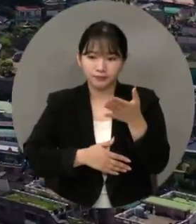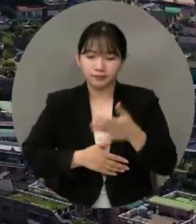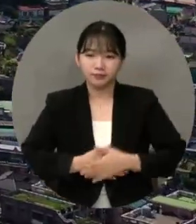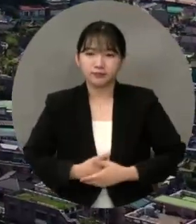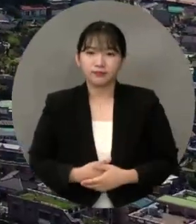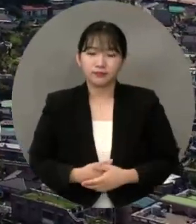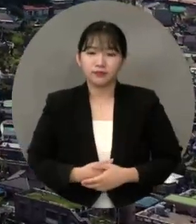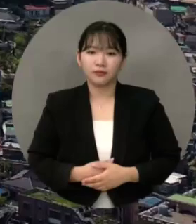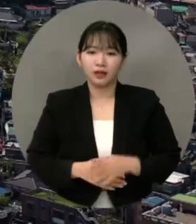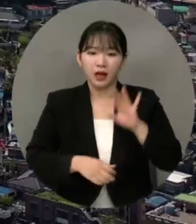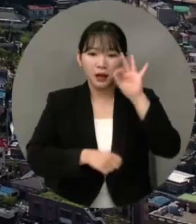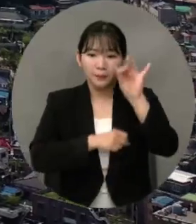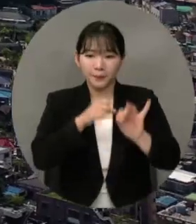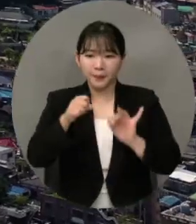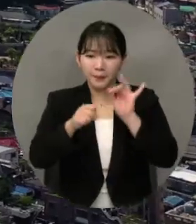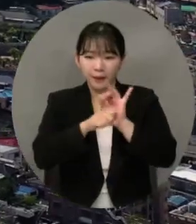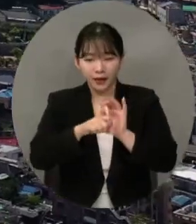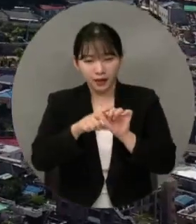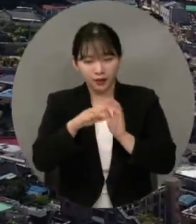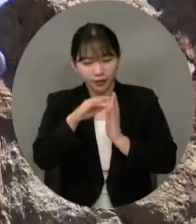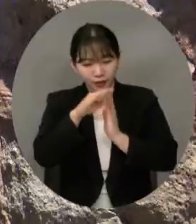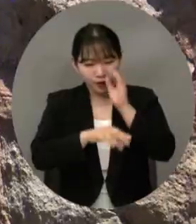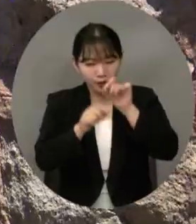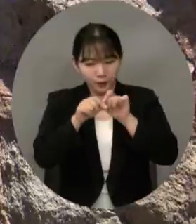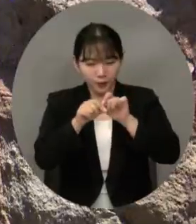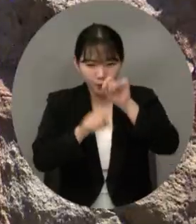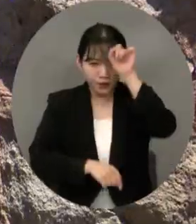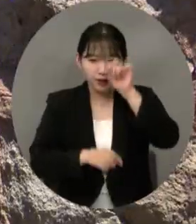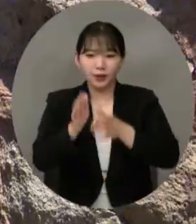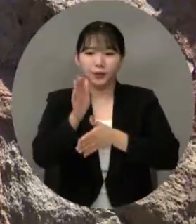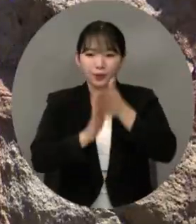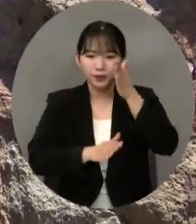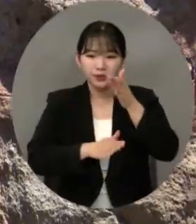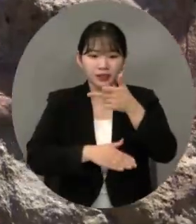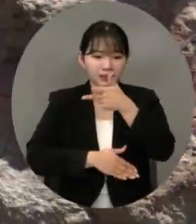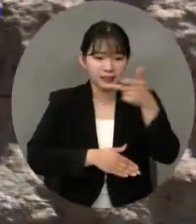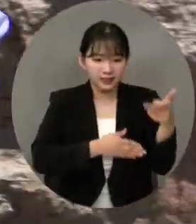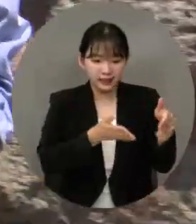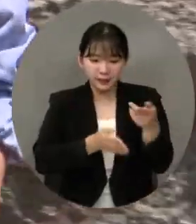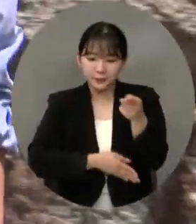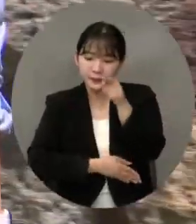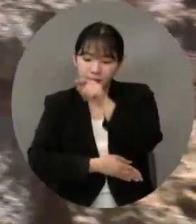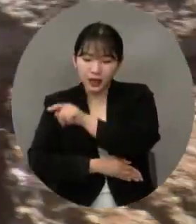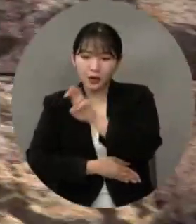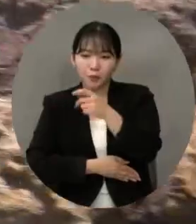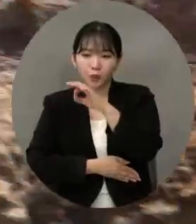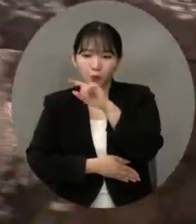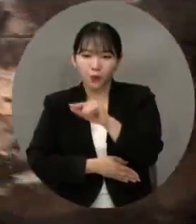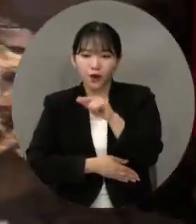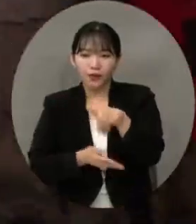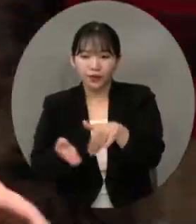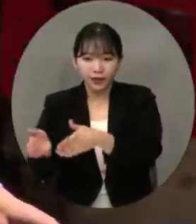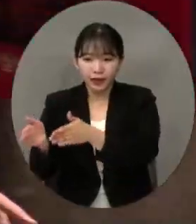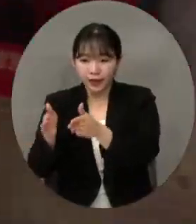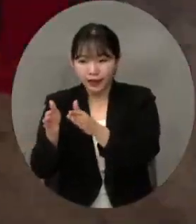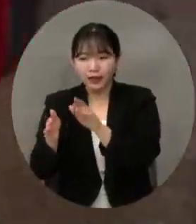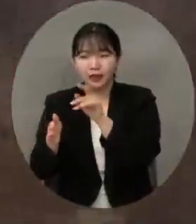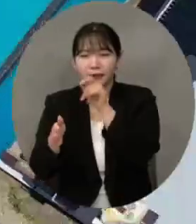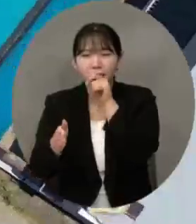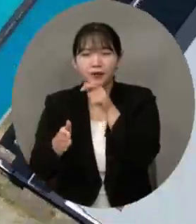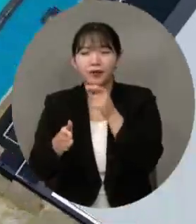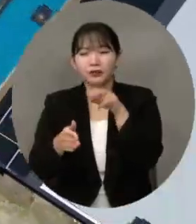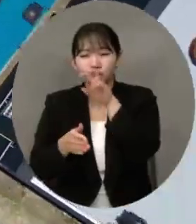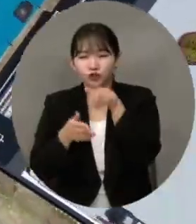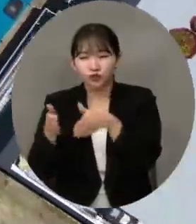개항 한 세기를 넘긴 목포의 오래된 도심. 큰 길에서 조금 벗어난 목원동 골목길은 미세혈관처럼 연결돼